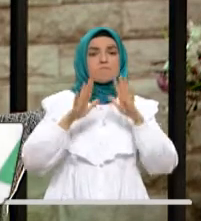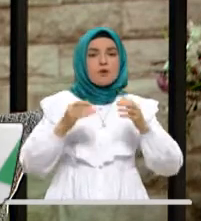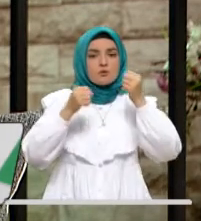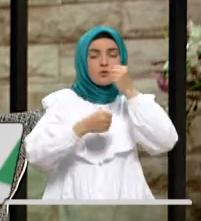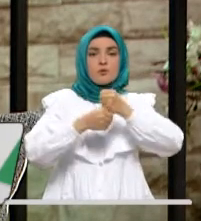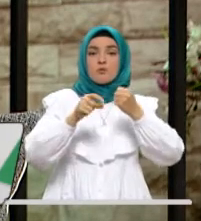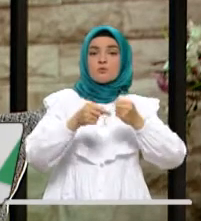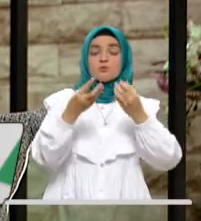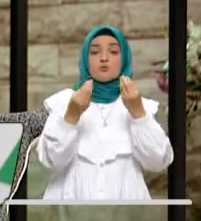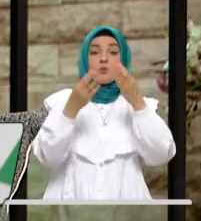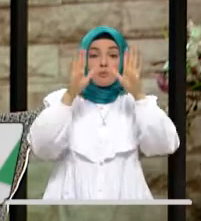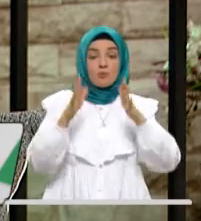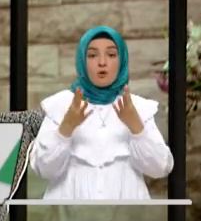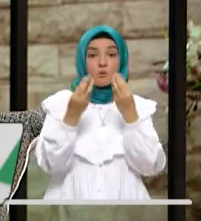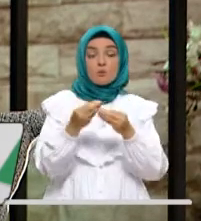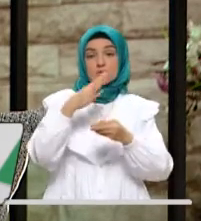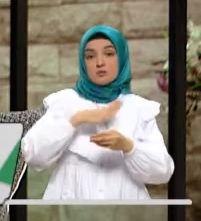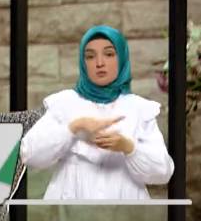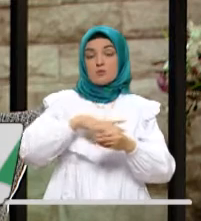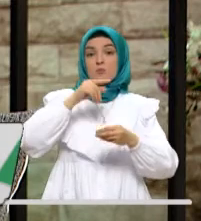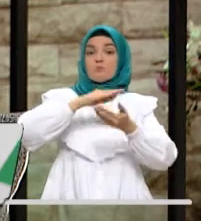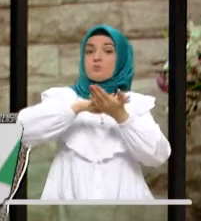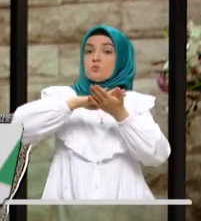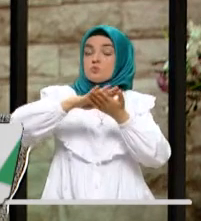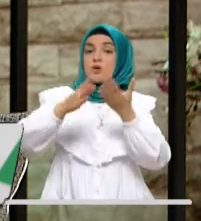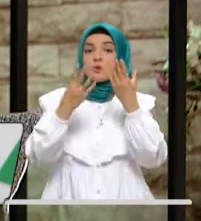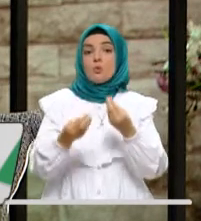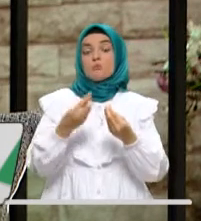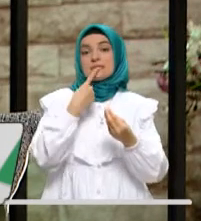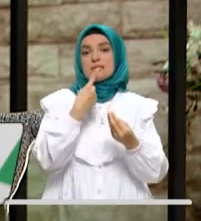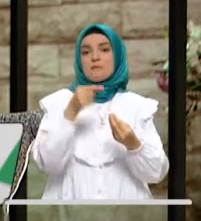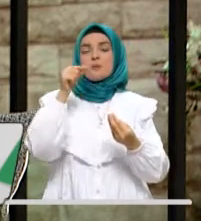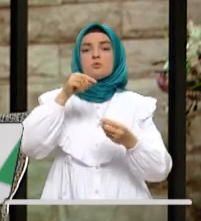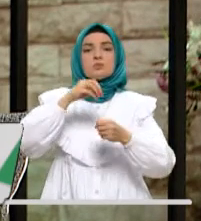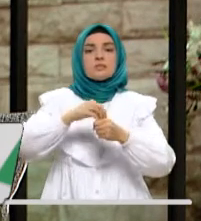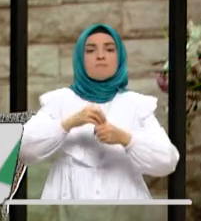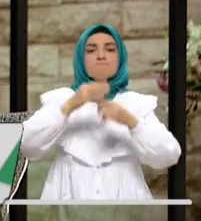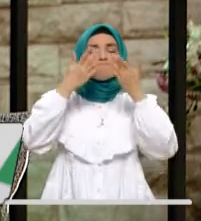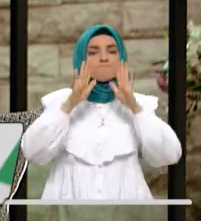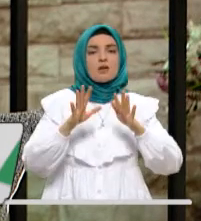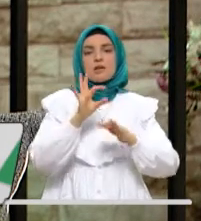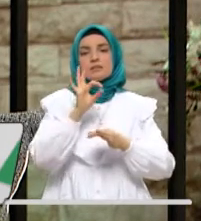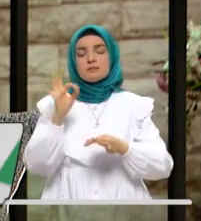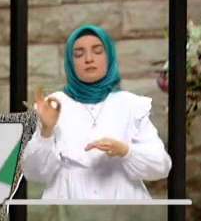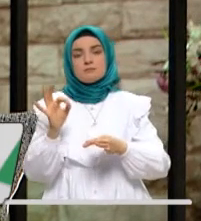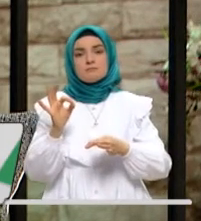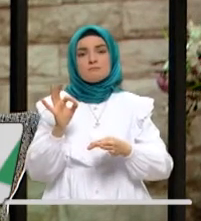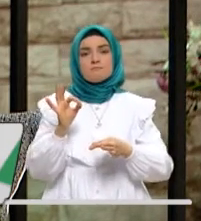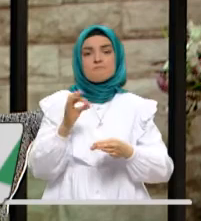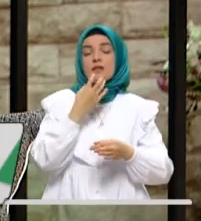daha çok parlasın. Mecburen bu kimyasalların yüzeyde kalması demek. Hı hı. O yüzden parlatıcıları hiçbir şekilde